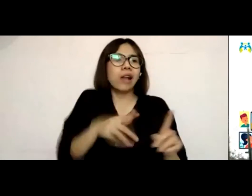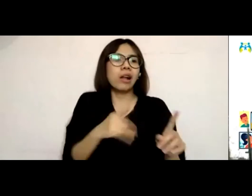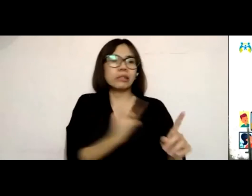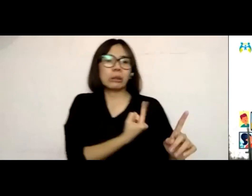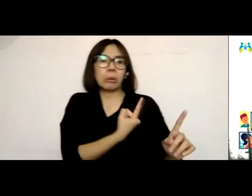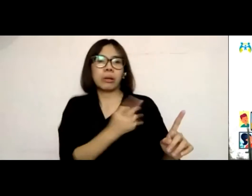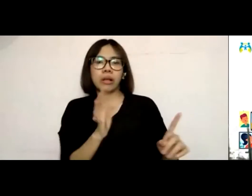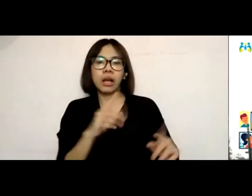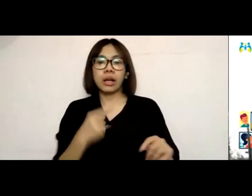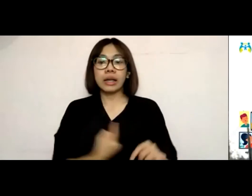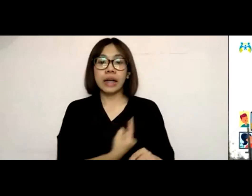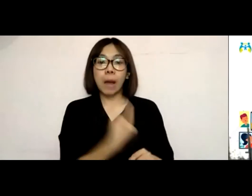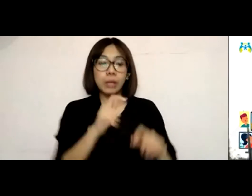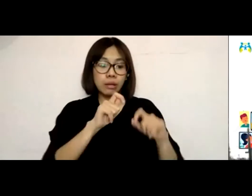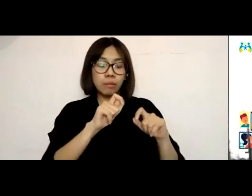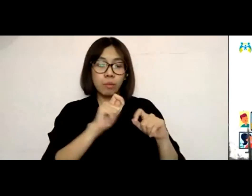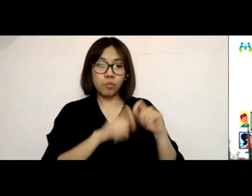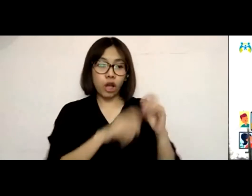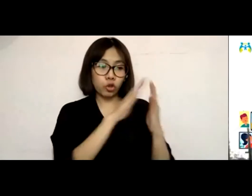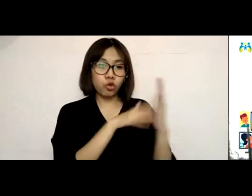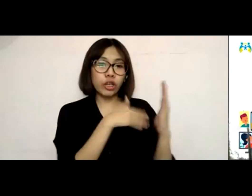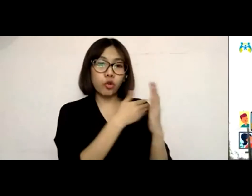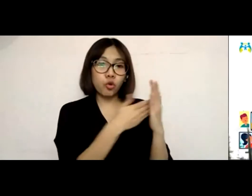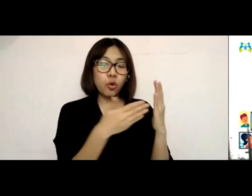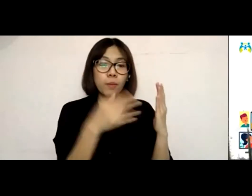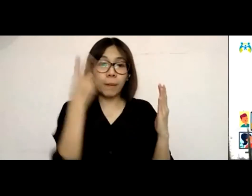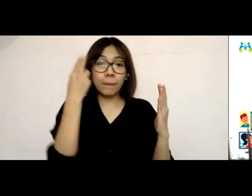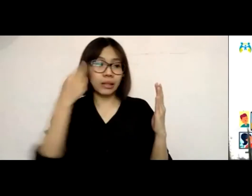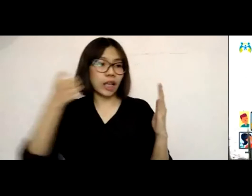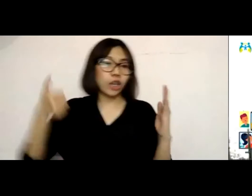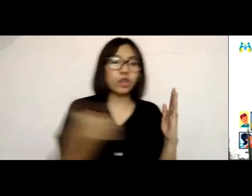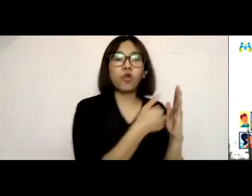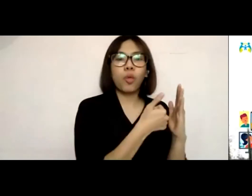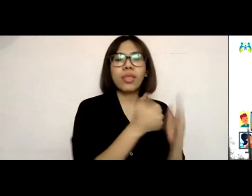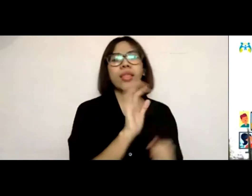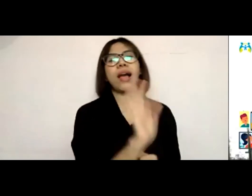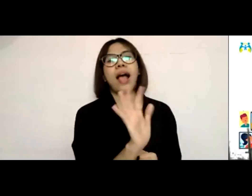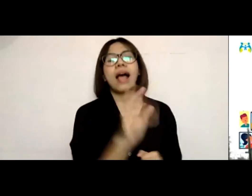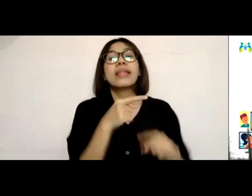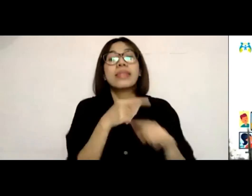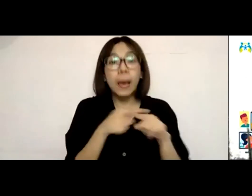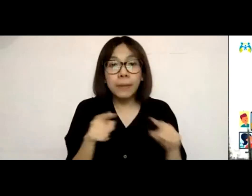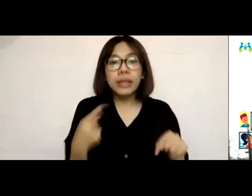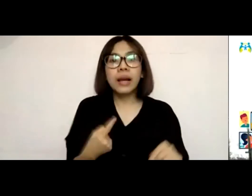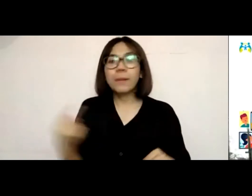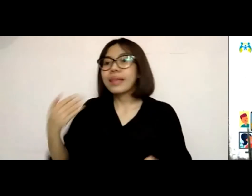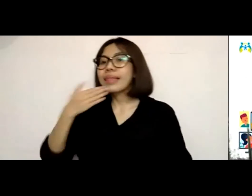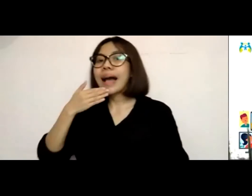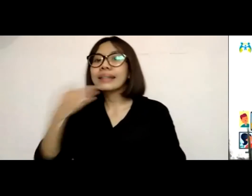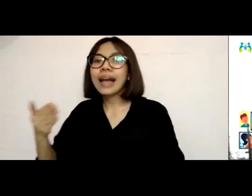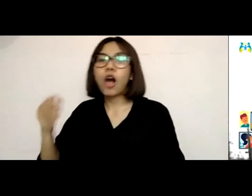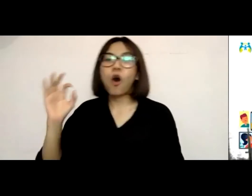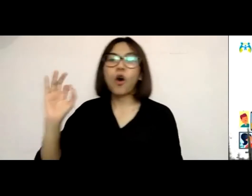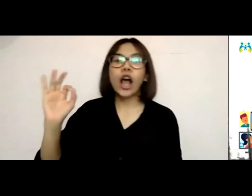kurikulum secara saklek. Jadi kita berdiskusi dengan orang tua, yang ketika orang tua